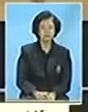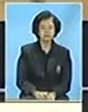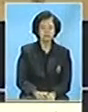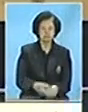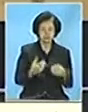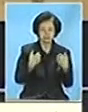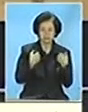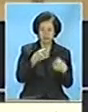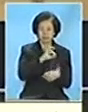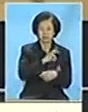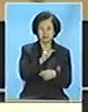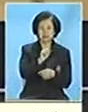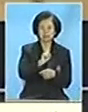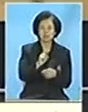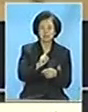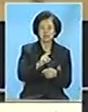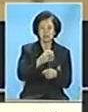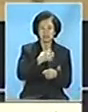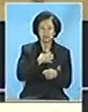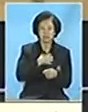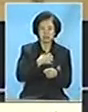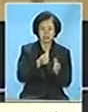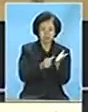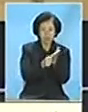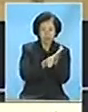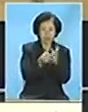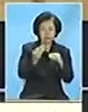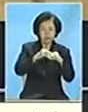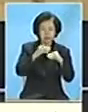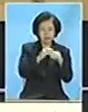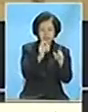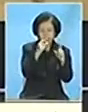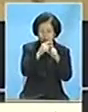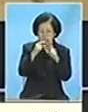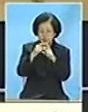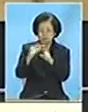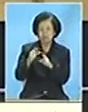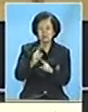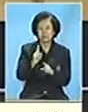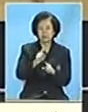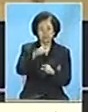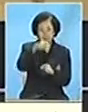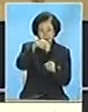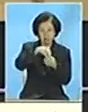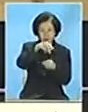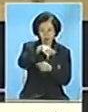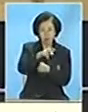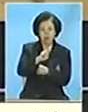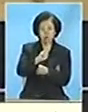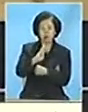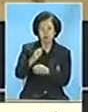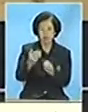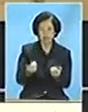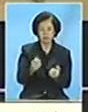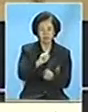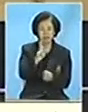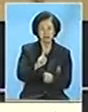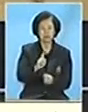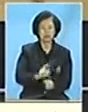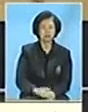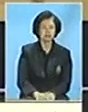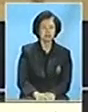จะมีสมาชิกท่านใดประสงค์จะขอแก้ไขเพิ่มเติมถ้อยคำในร่างพระราชบัญญัติฉบับนี้หรือไม่คะ